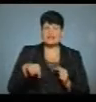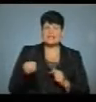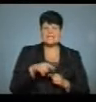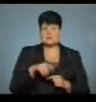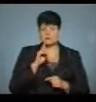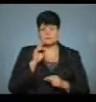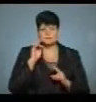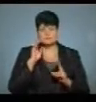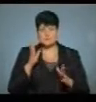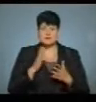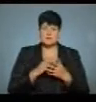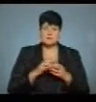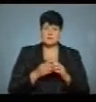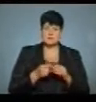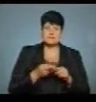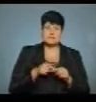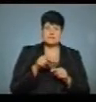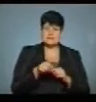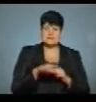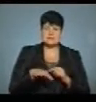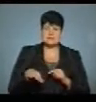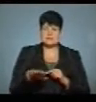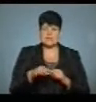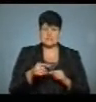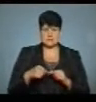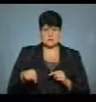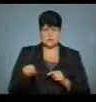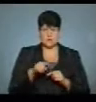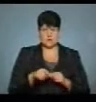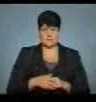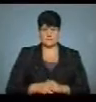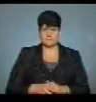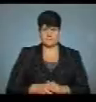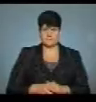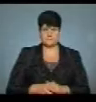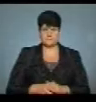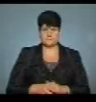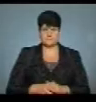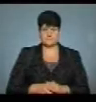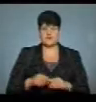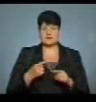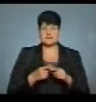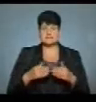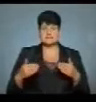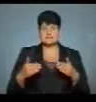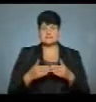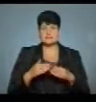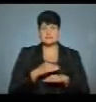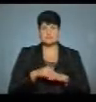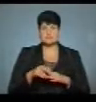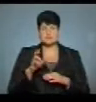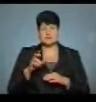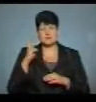невідомо. Чи є затори на цій ділянці дороги, сьогодні перевіряла наша знімальна група. Це стик вулиць Богдана